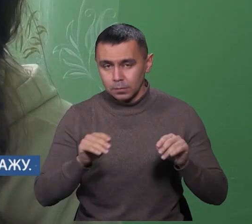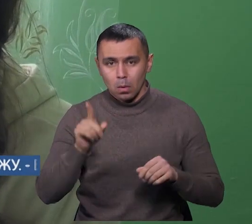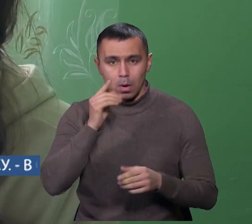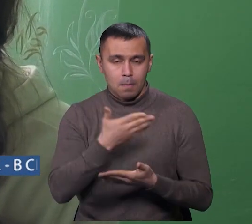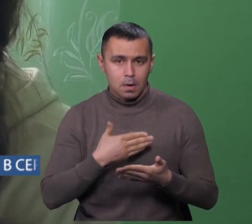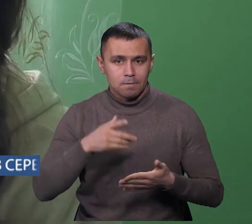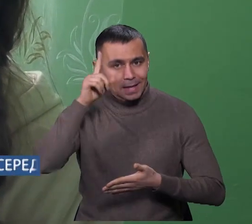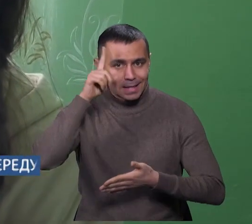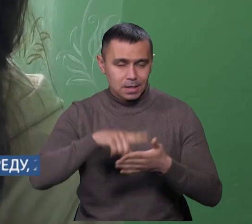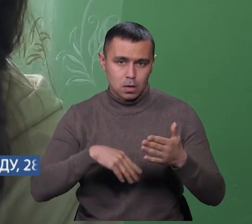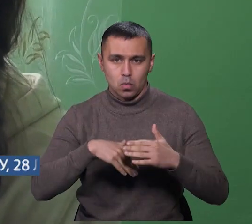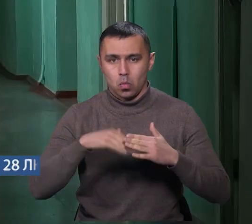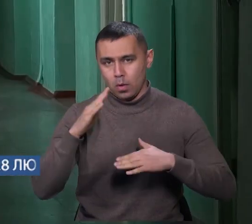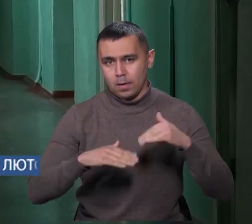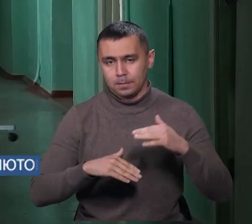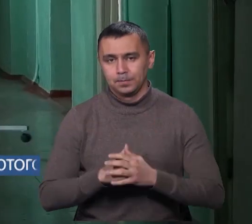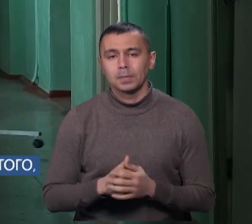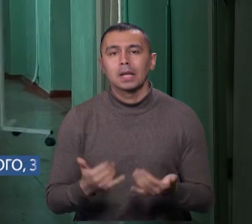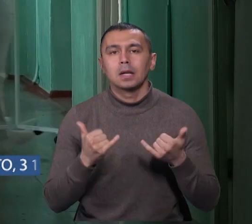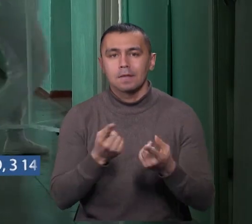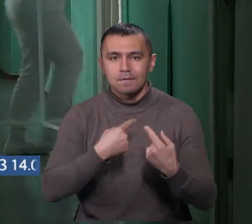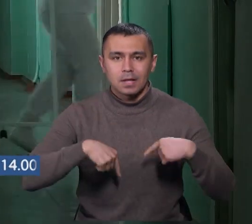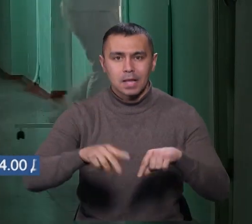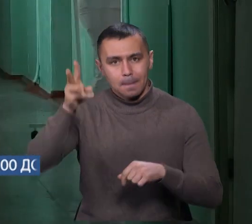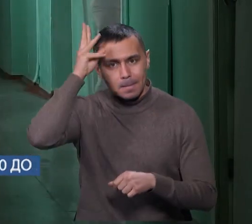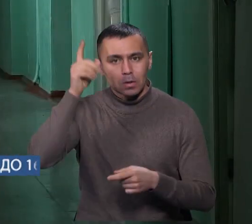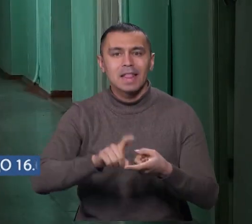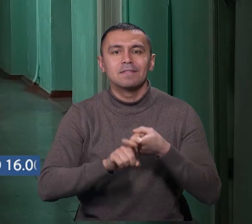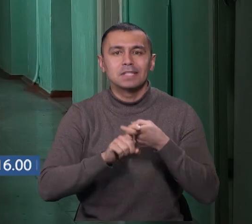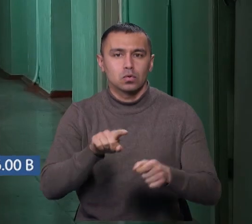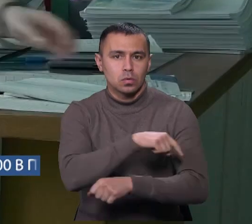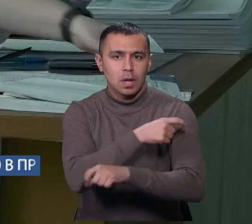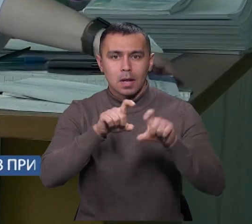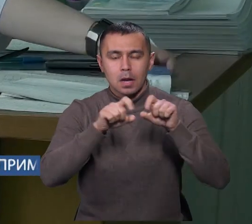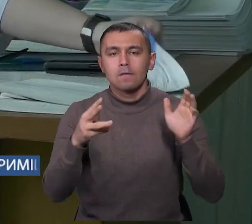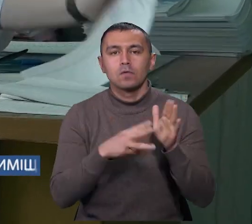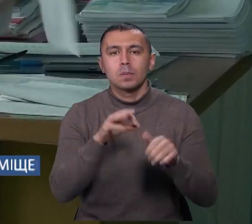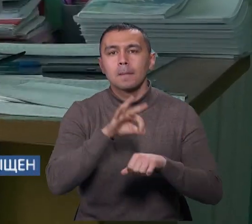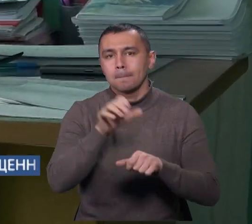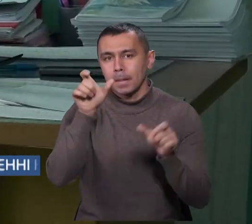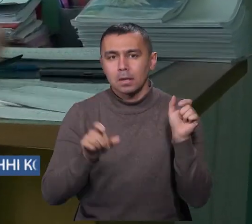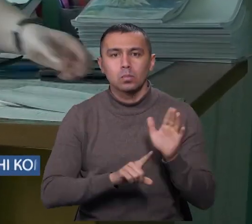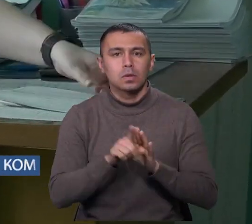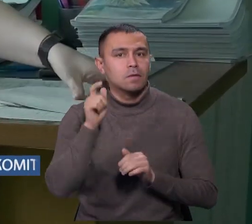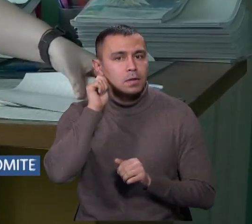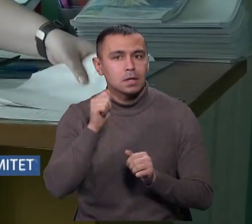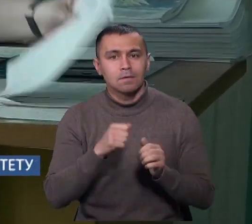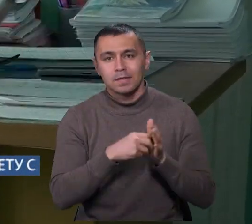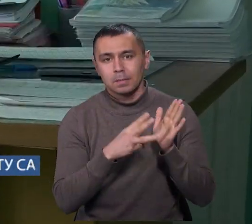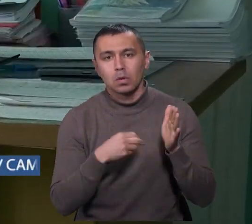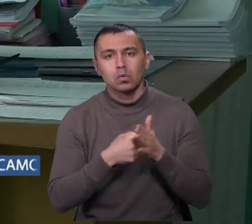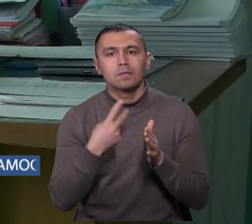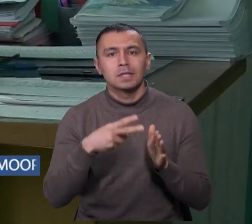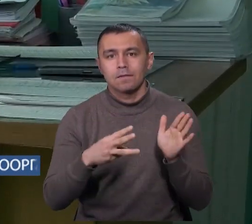ми в надійних руках. Наразі у відділенні Хмельницької інфекційної лікарні восьмеро пацієнтів віком від 18 до